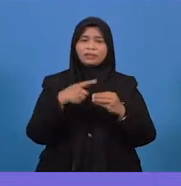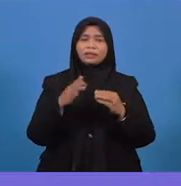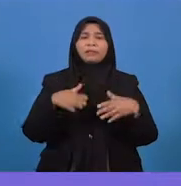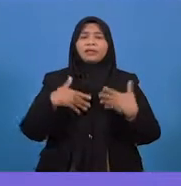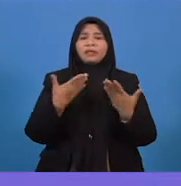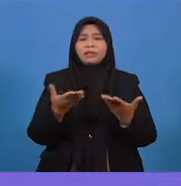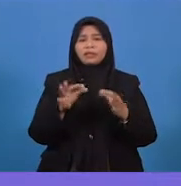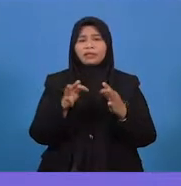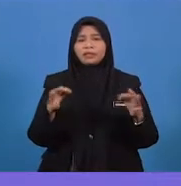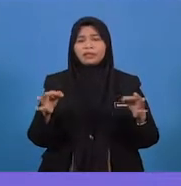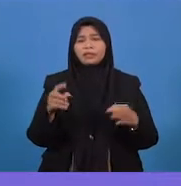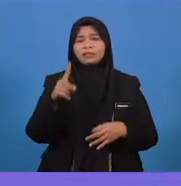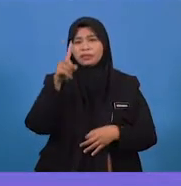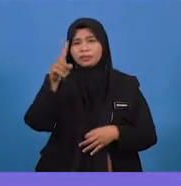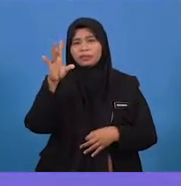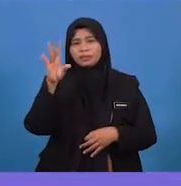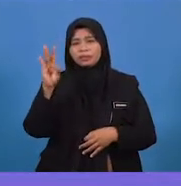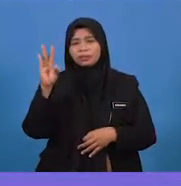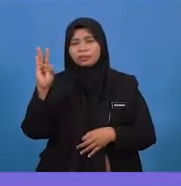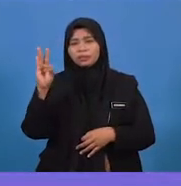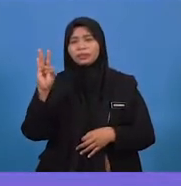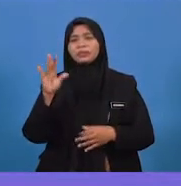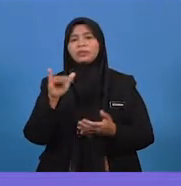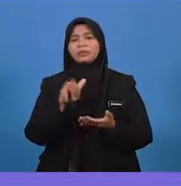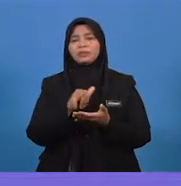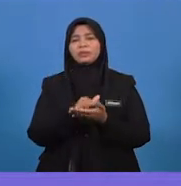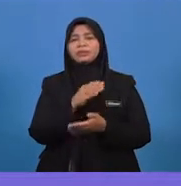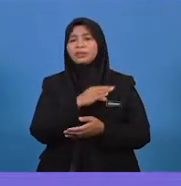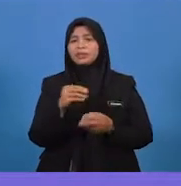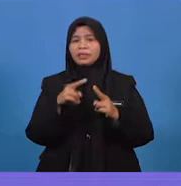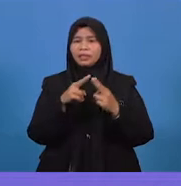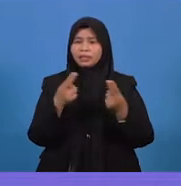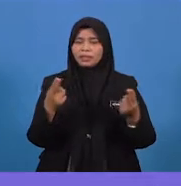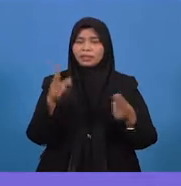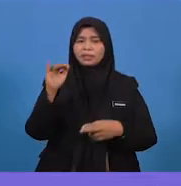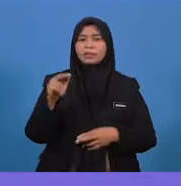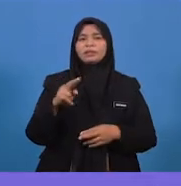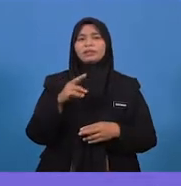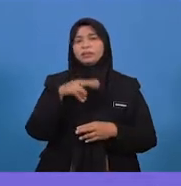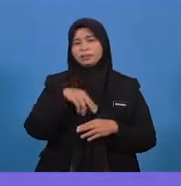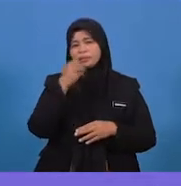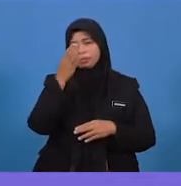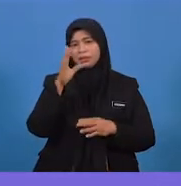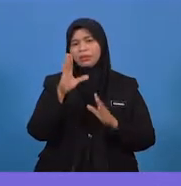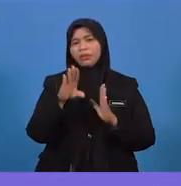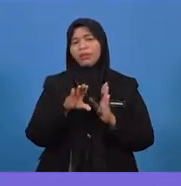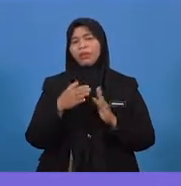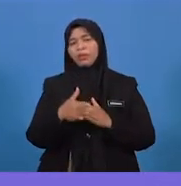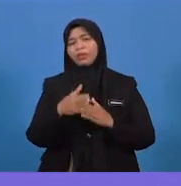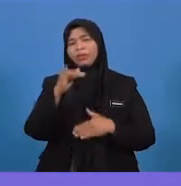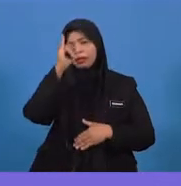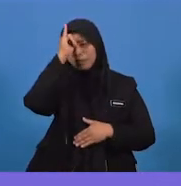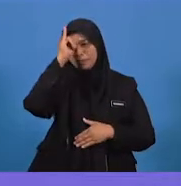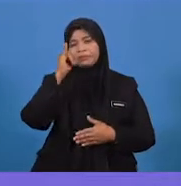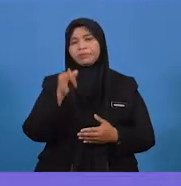bagaimana ayat 177 surah Al-Baqarah dan hadis yang diriwayatkan oleh Imam Muslim tadi